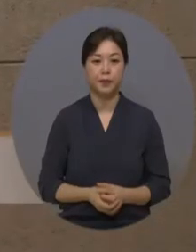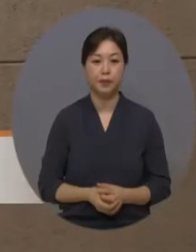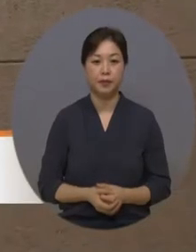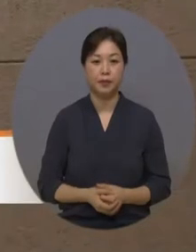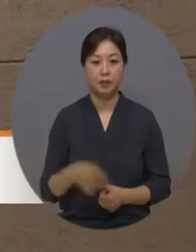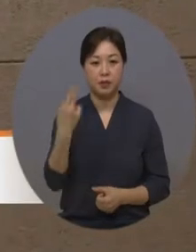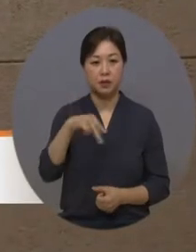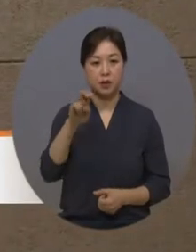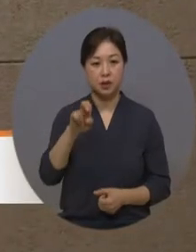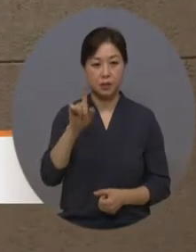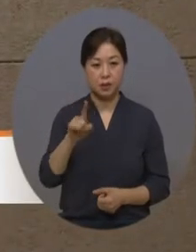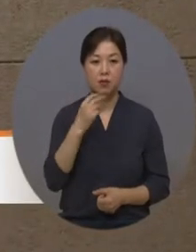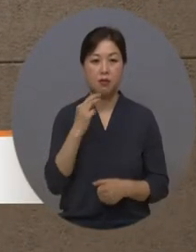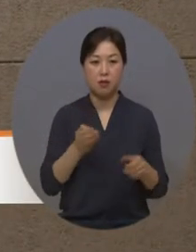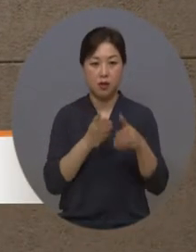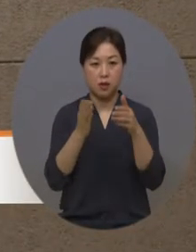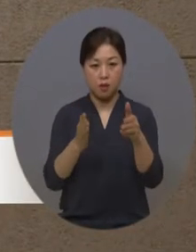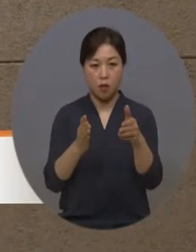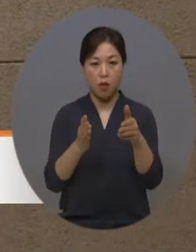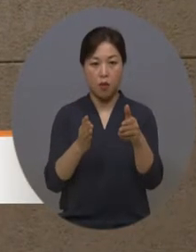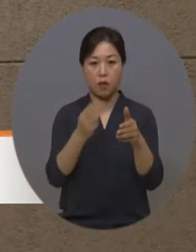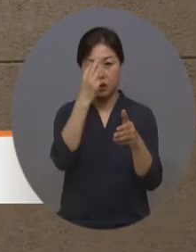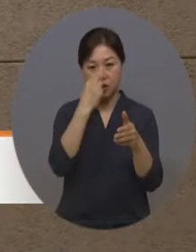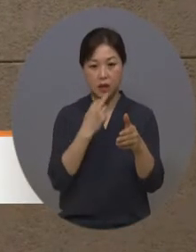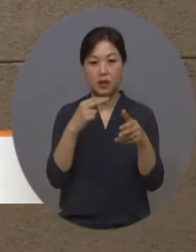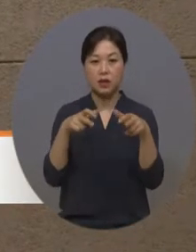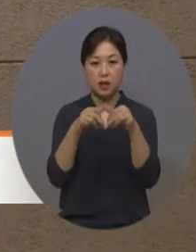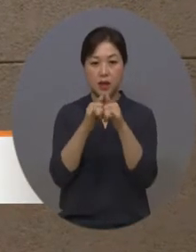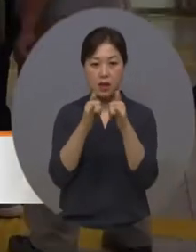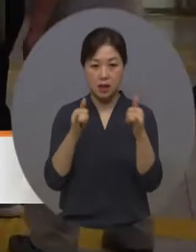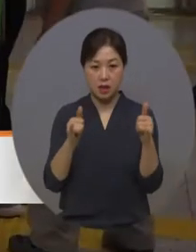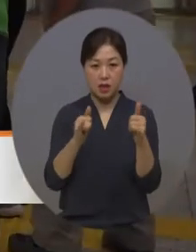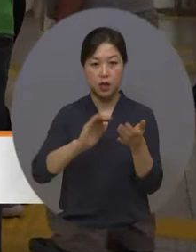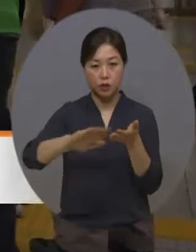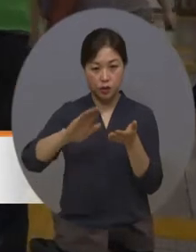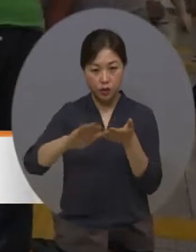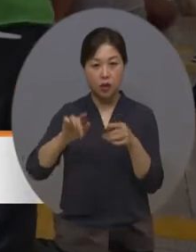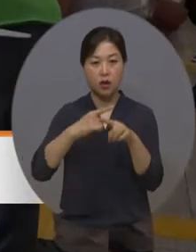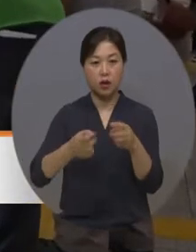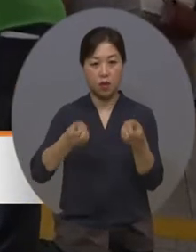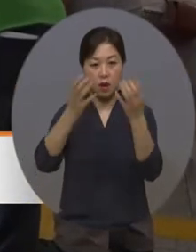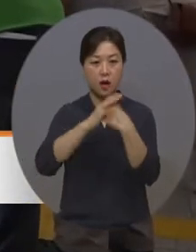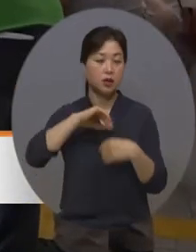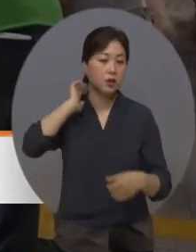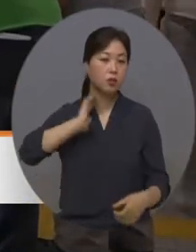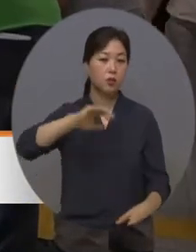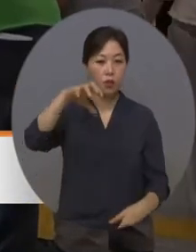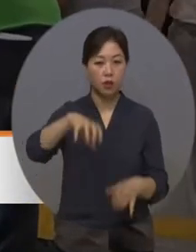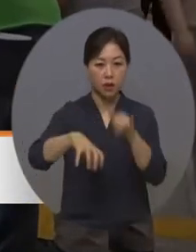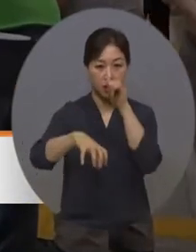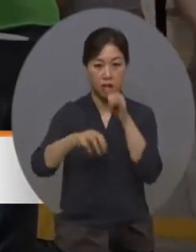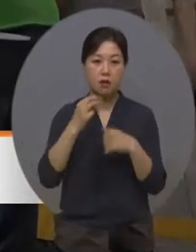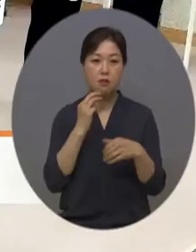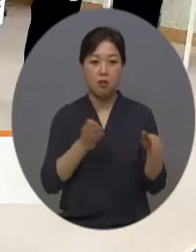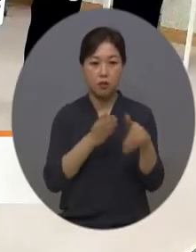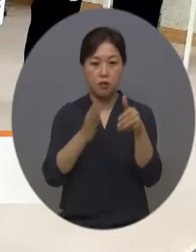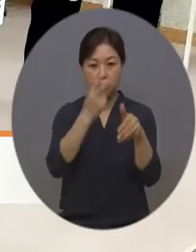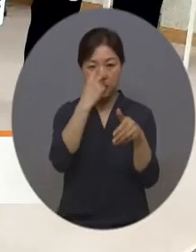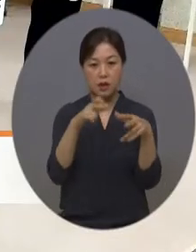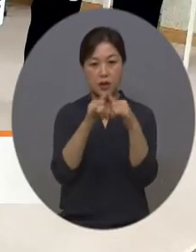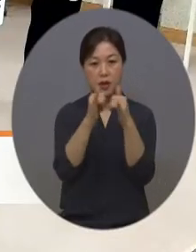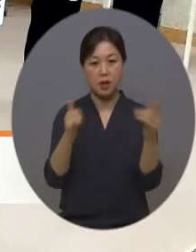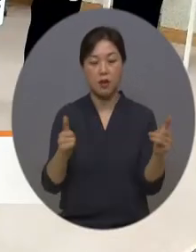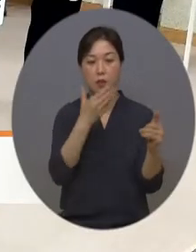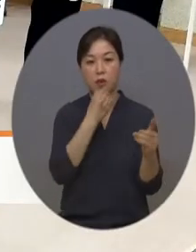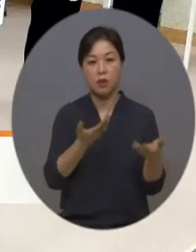2021 제일의 경기도 시각장애 훈련 대회가 의정부에 위치한 경기도 시각장애인 복지관에서 지난